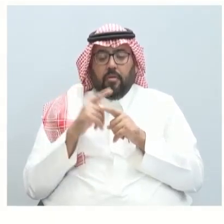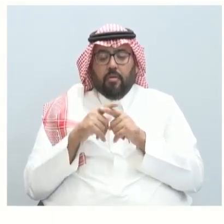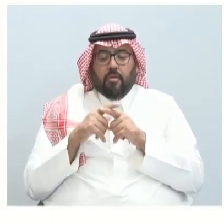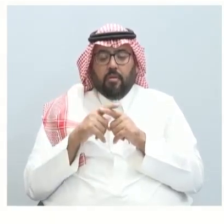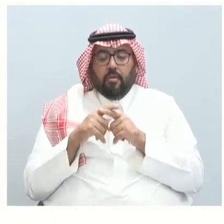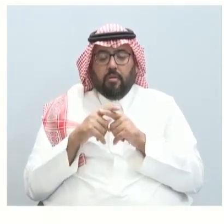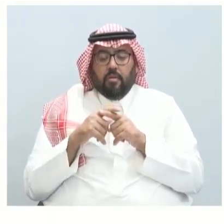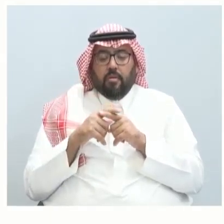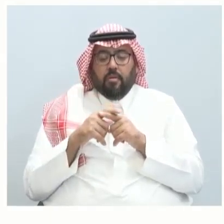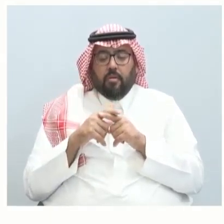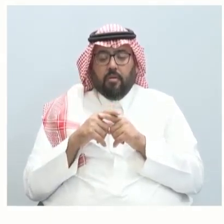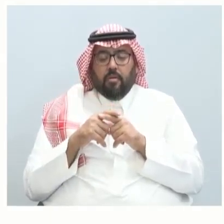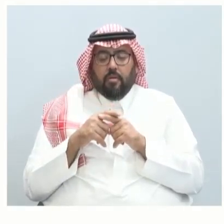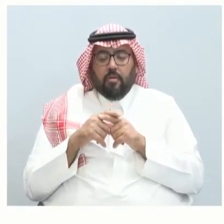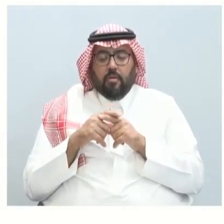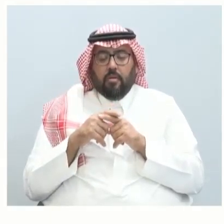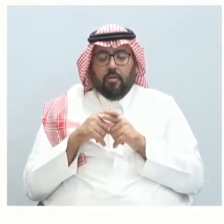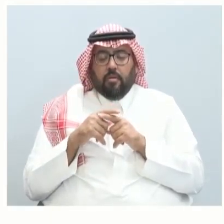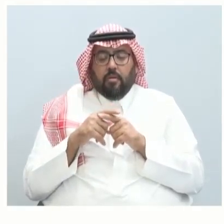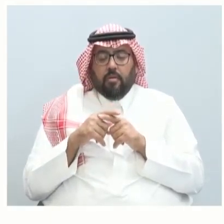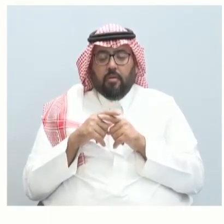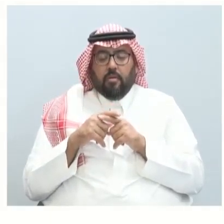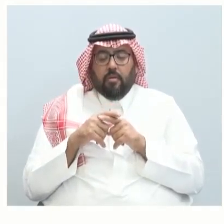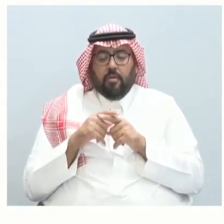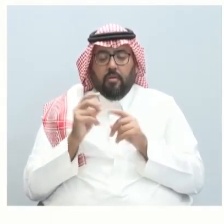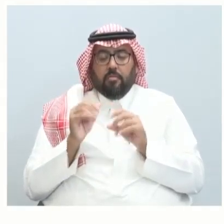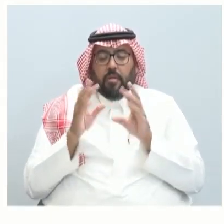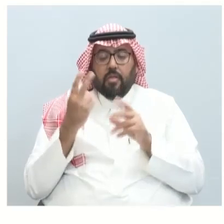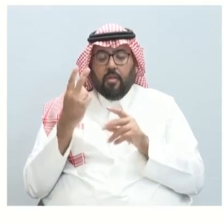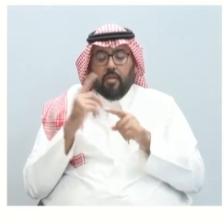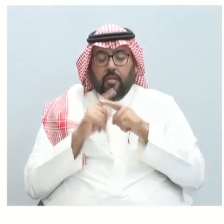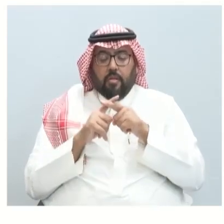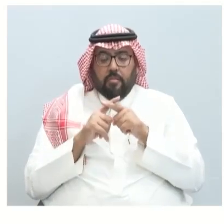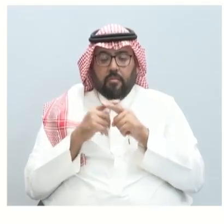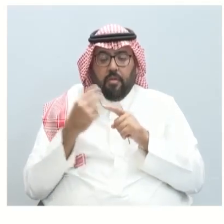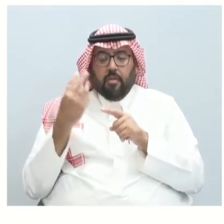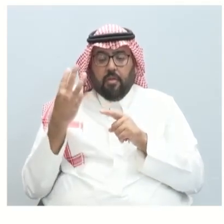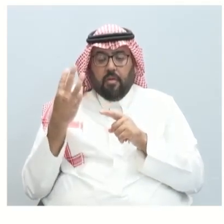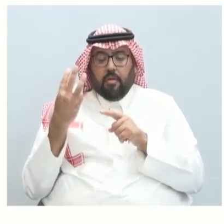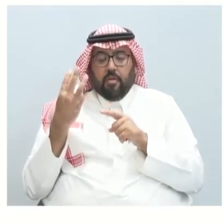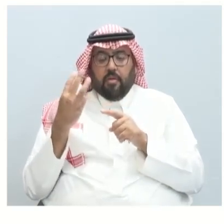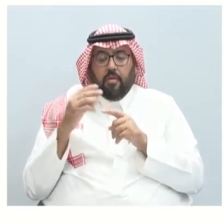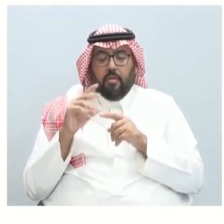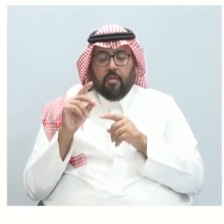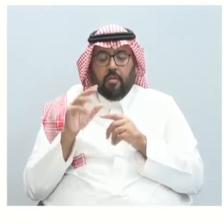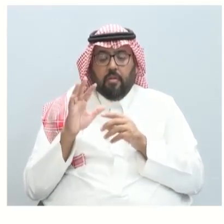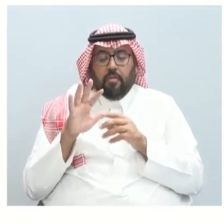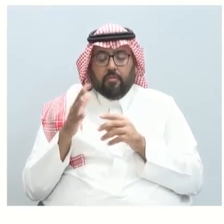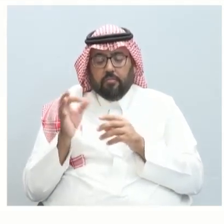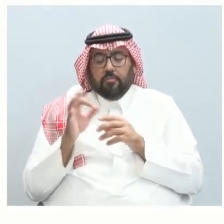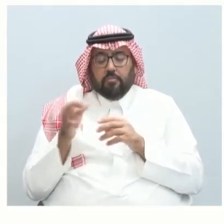في نصف القطر ابنائي بناتي اذا نستطيع ان نقول اثنان مضروبا في 3 وهي تقريبا